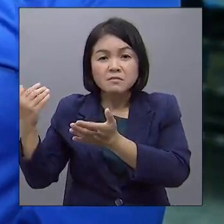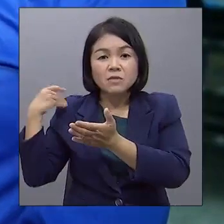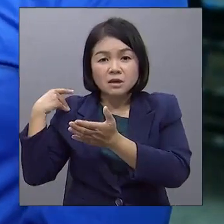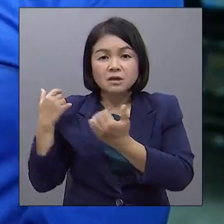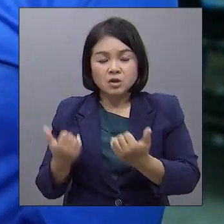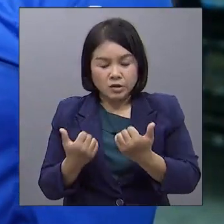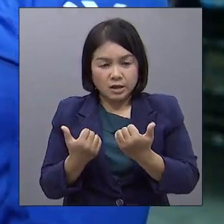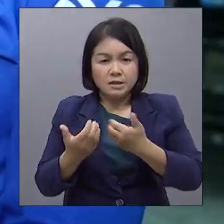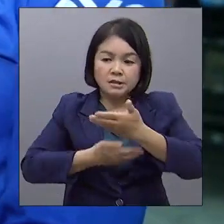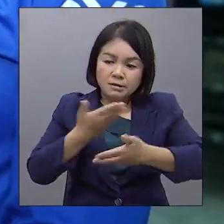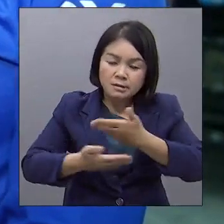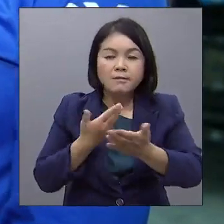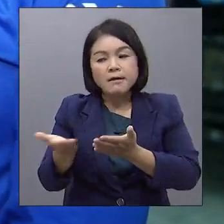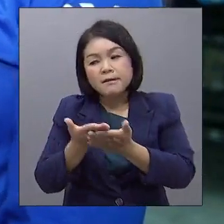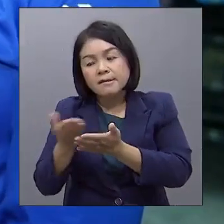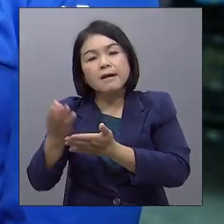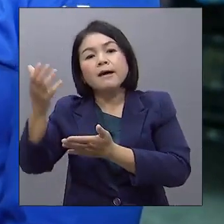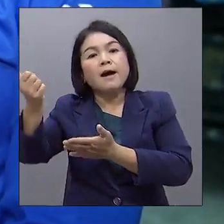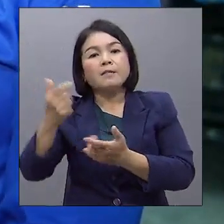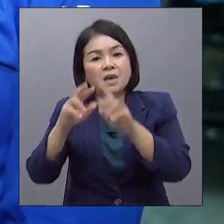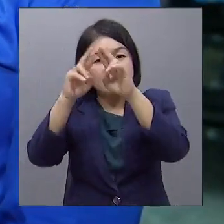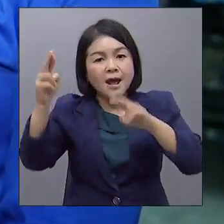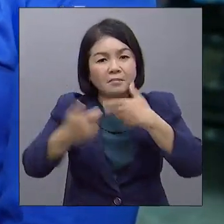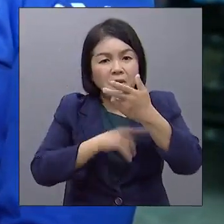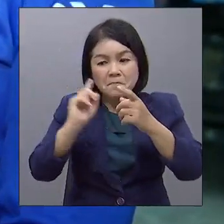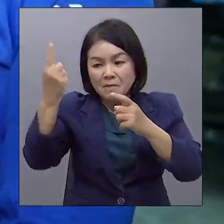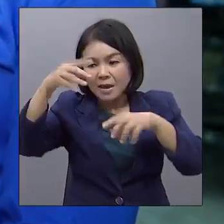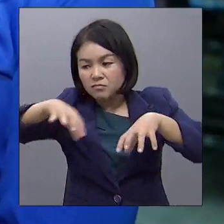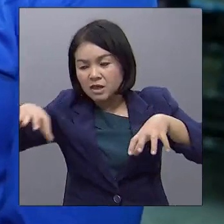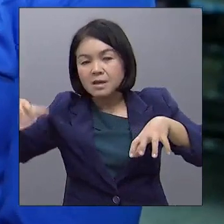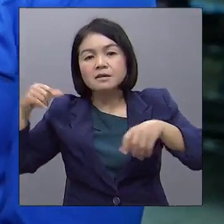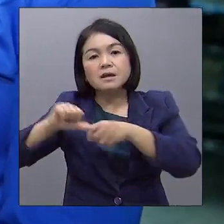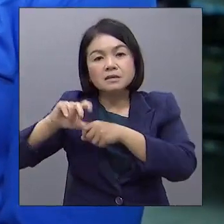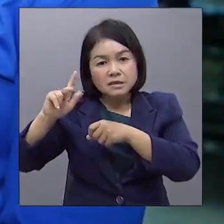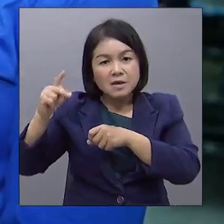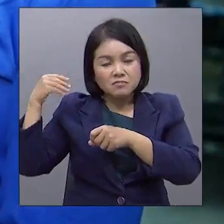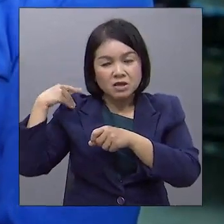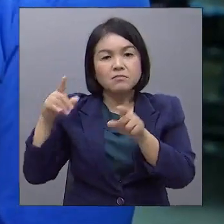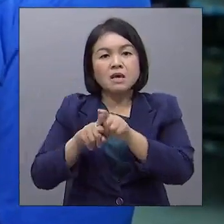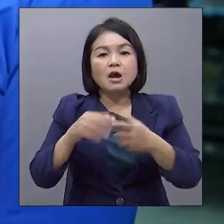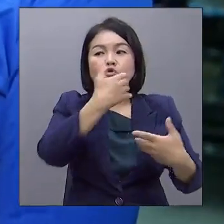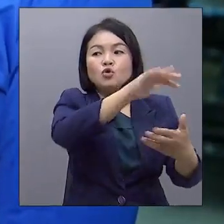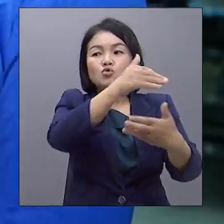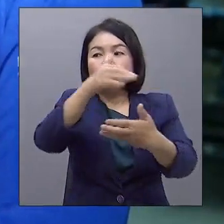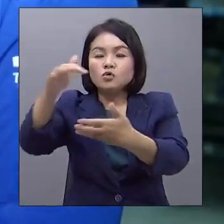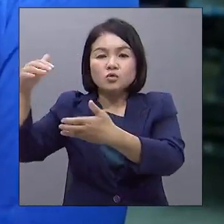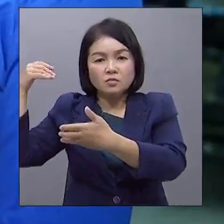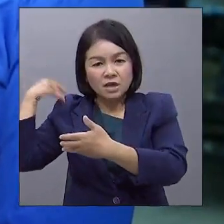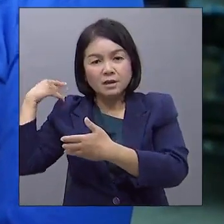ติแล้วจากที่หยุดไปก็เริ่มมาเปิดร้านแล้วก็มีร้านใหม่มาเพิ่มอีกก็ได้เพิ่มยอดขึ้นมาม ีแนวโน้มว่า